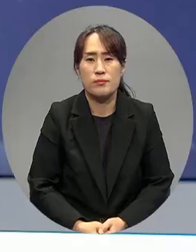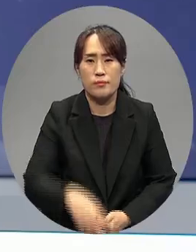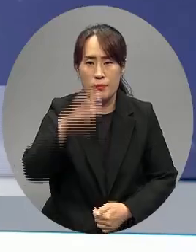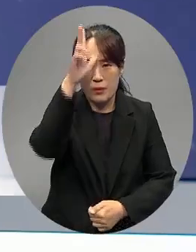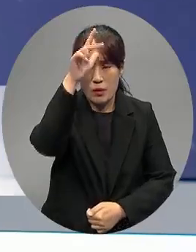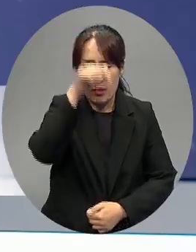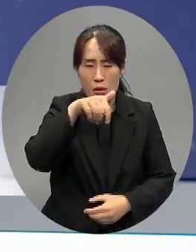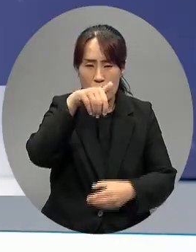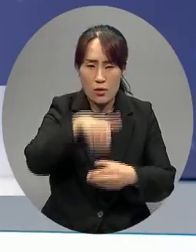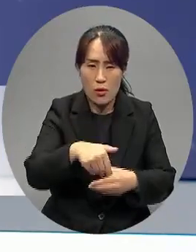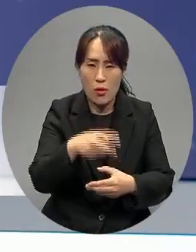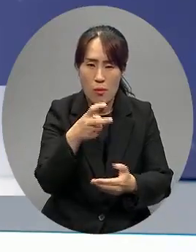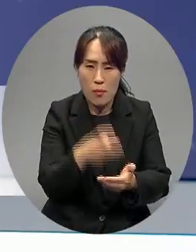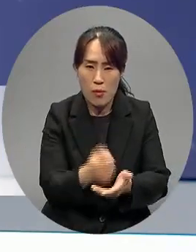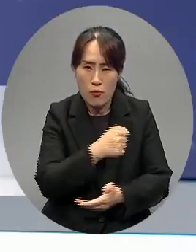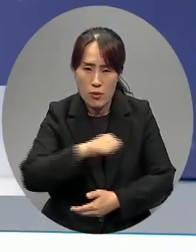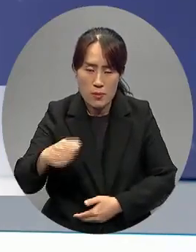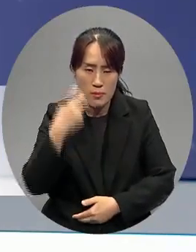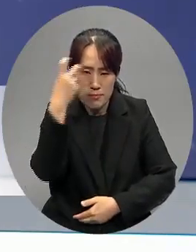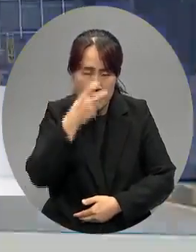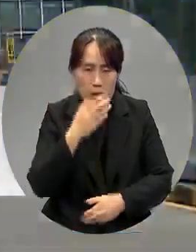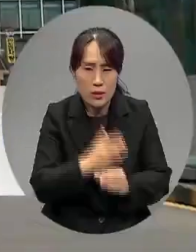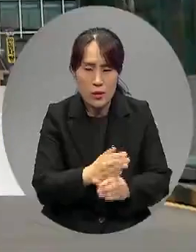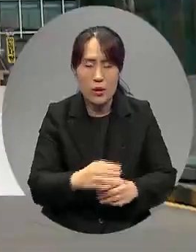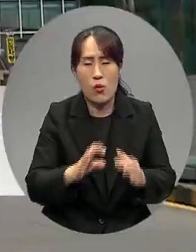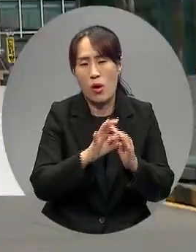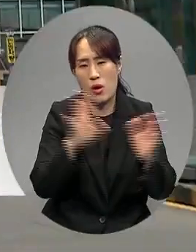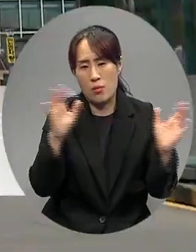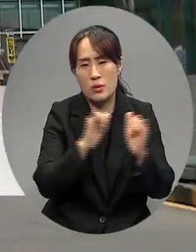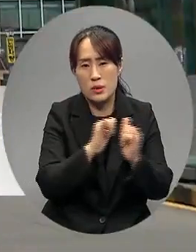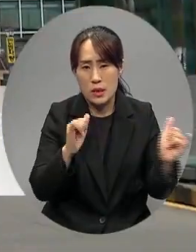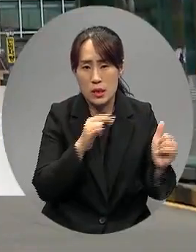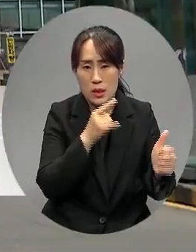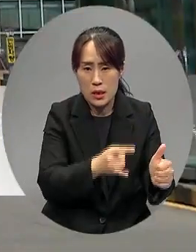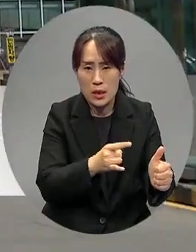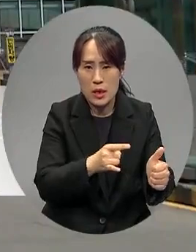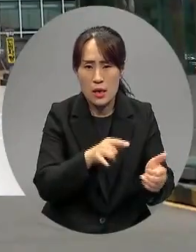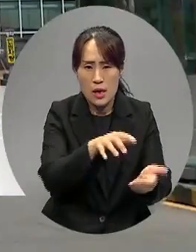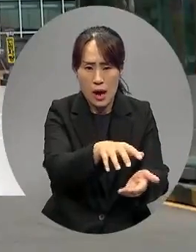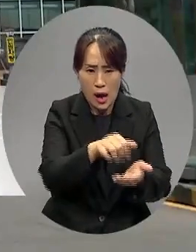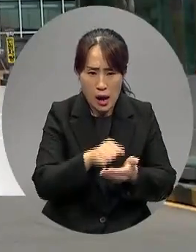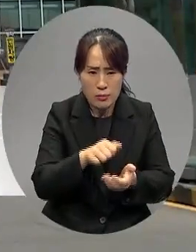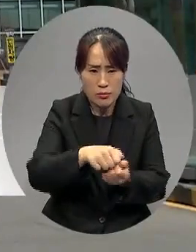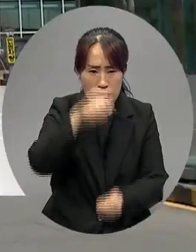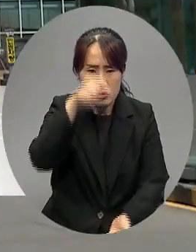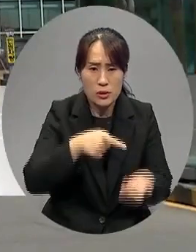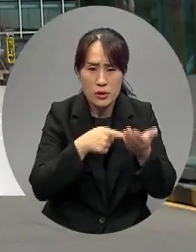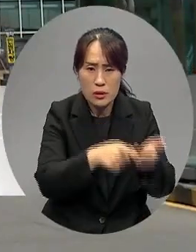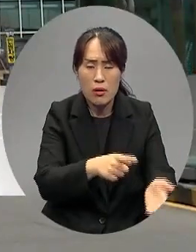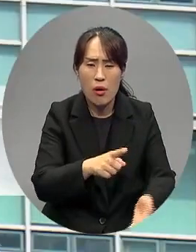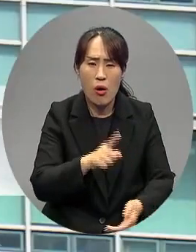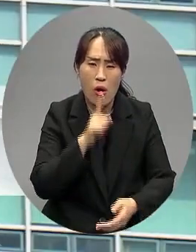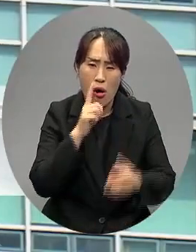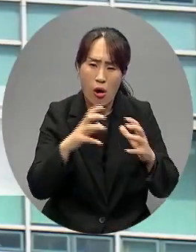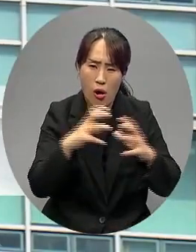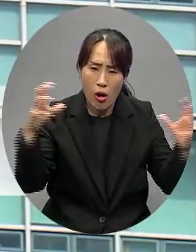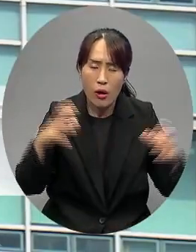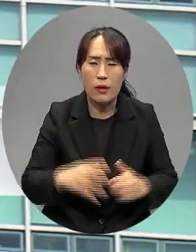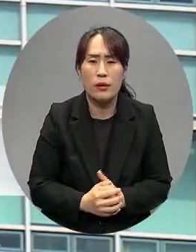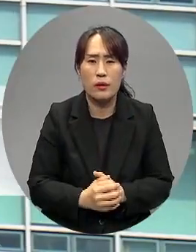경찰이 선거법 위반 사건을 수사하면서 연관이 없는 사람에 대해 압수 수색 영창을 신청해 논란이 되고